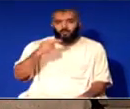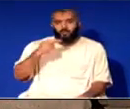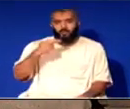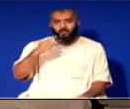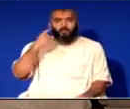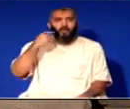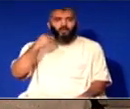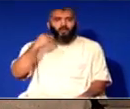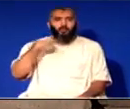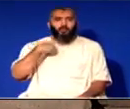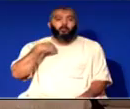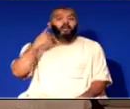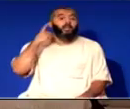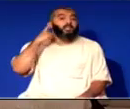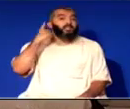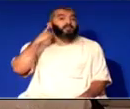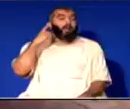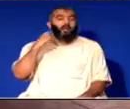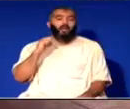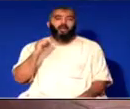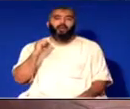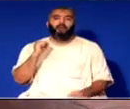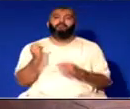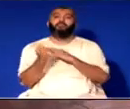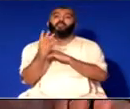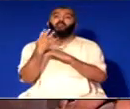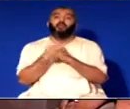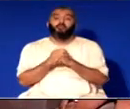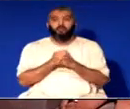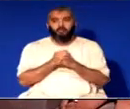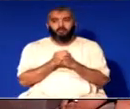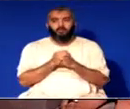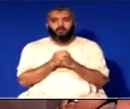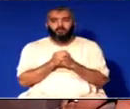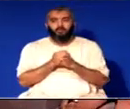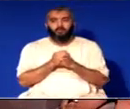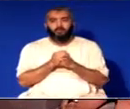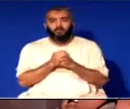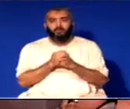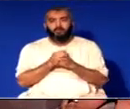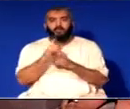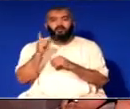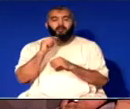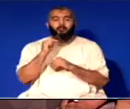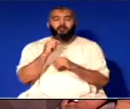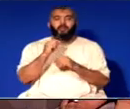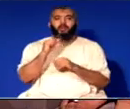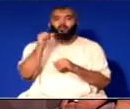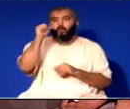مازال لا فطرت، لا قصدي هي كانت دات في بالها باللي مازال ما أذنش، نعم، فكلات، نعم،